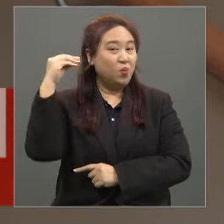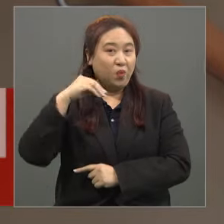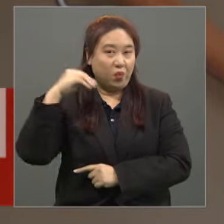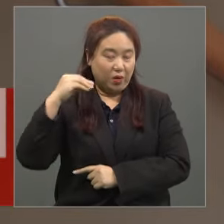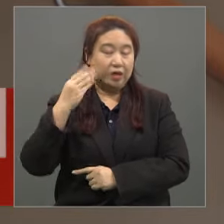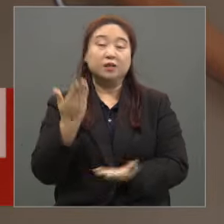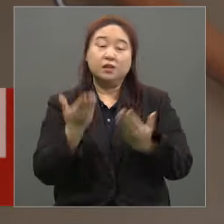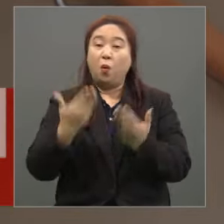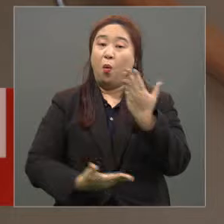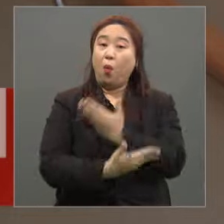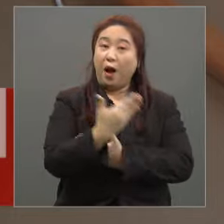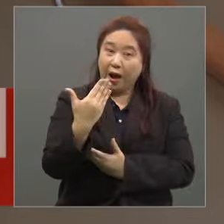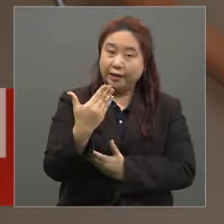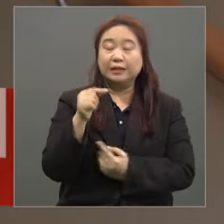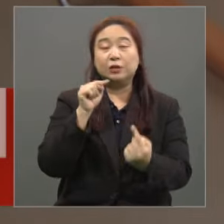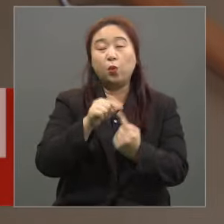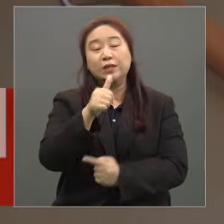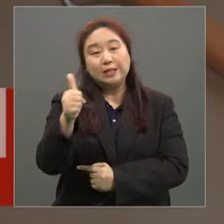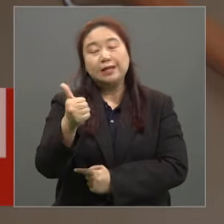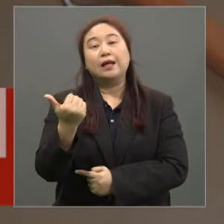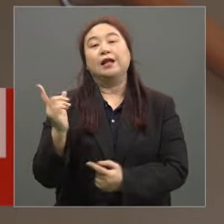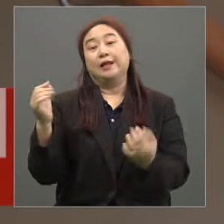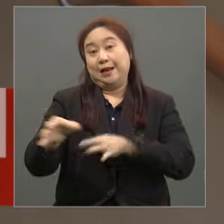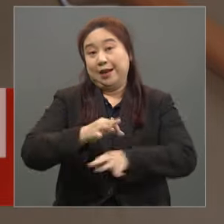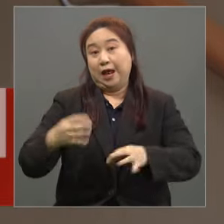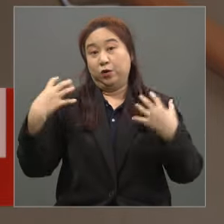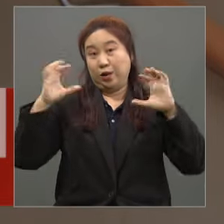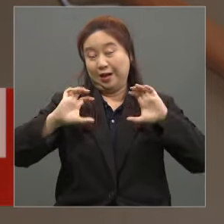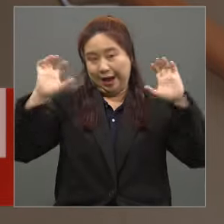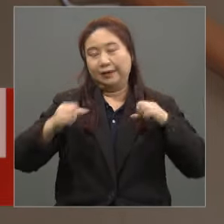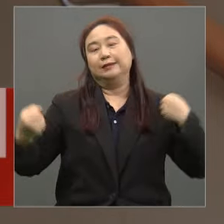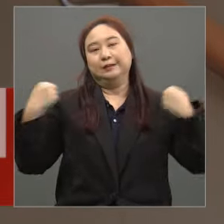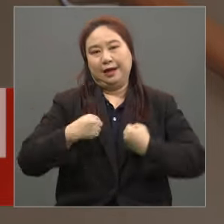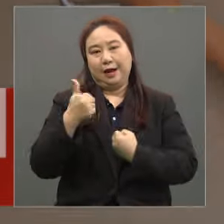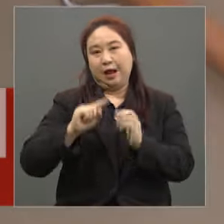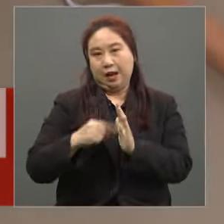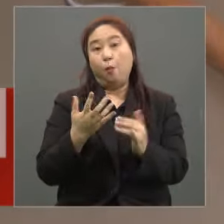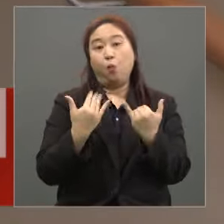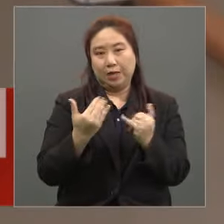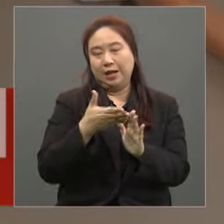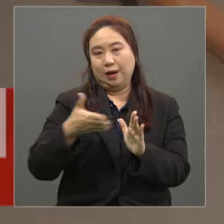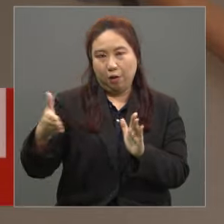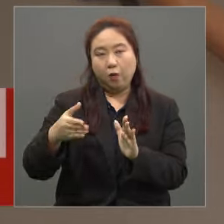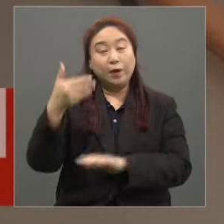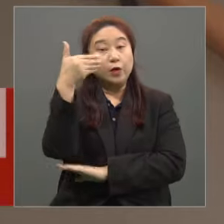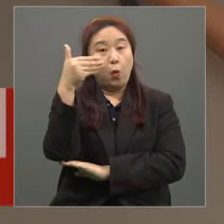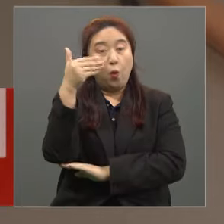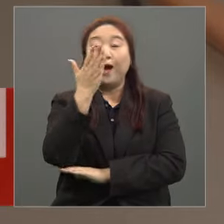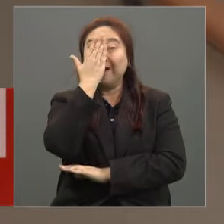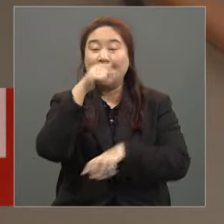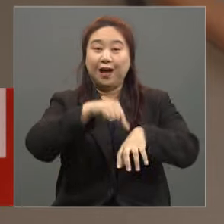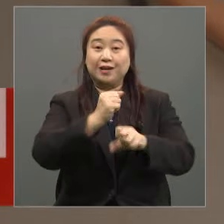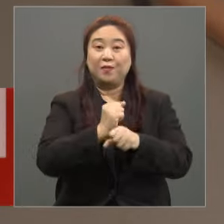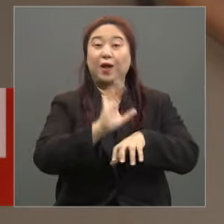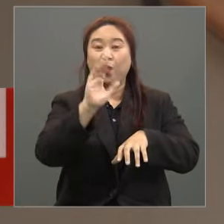สามารถแต่งกายแทนยูนิฟอร์มได้นะครับโดยเริ่มตั้งแต่วันนี้เป็นต้นไปพร้อมกับประดับธงตราสัญลักษณ์หน้าหน่วยงาน